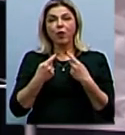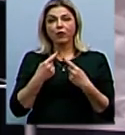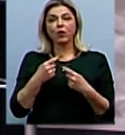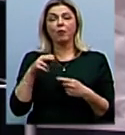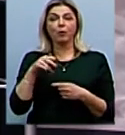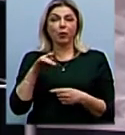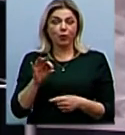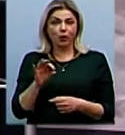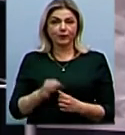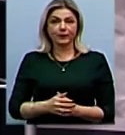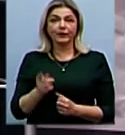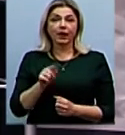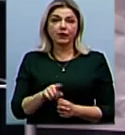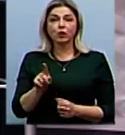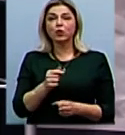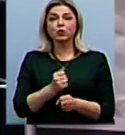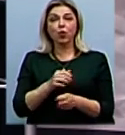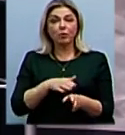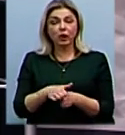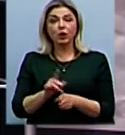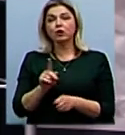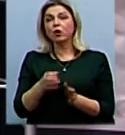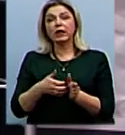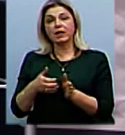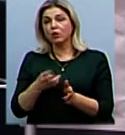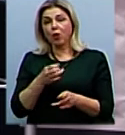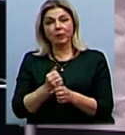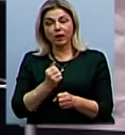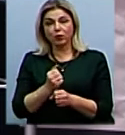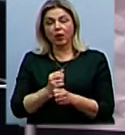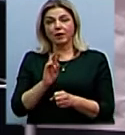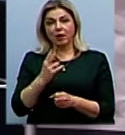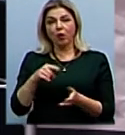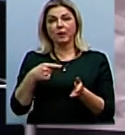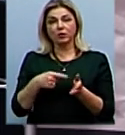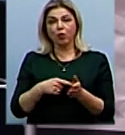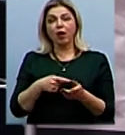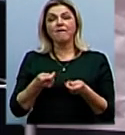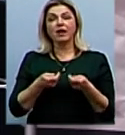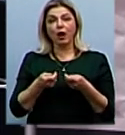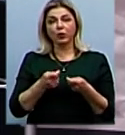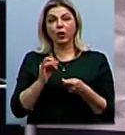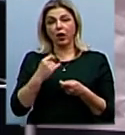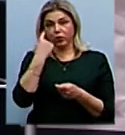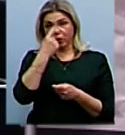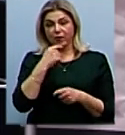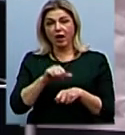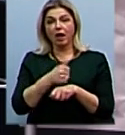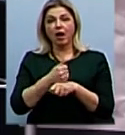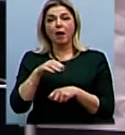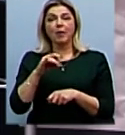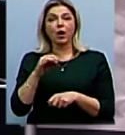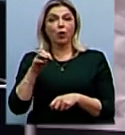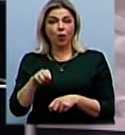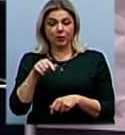про те, що зроблено, чого не зроблено миколаївською міською владою і особисто мером в цьому